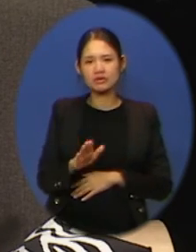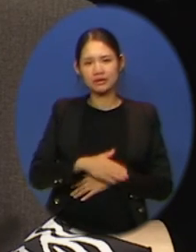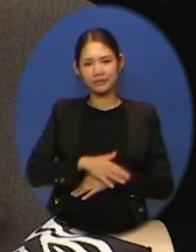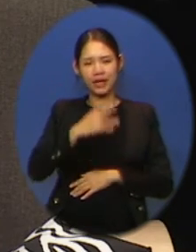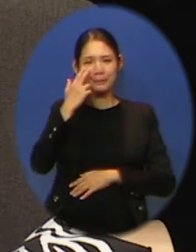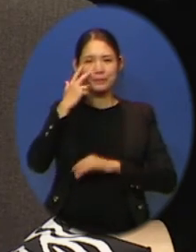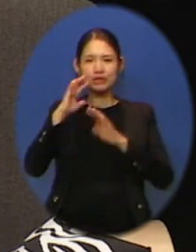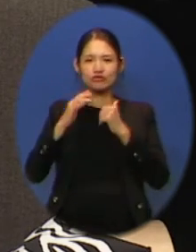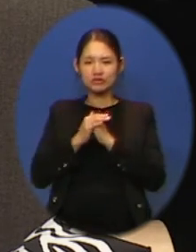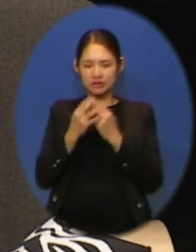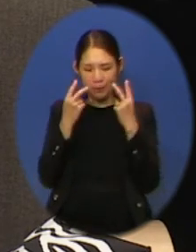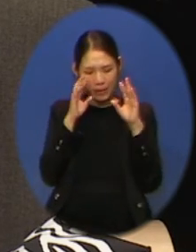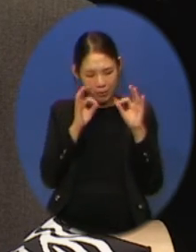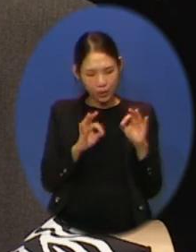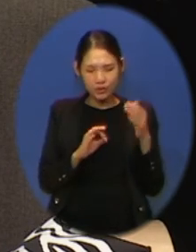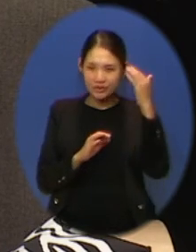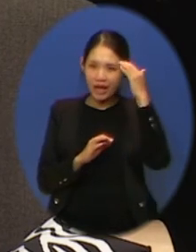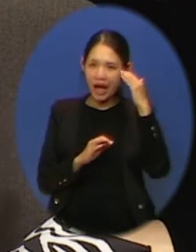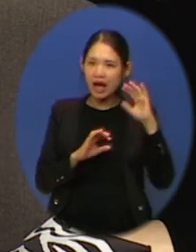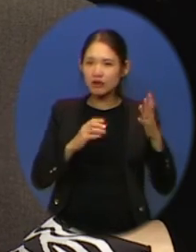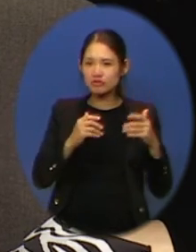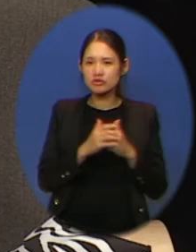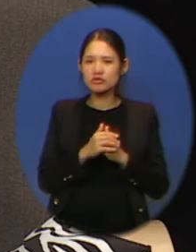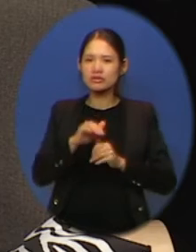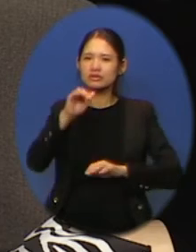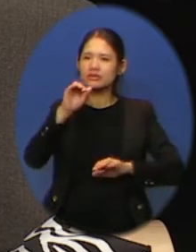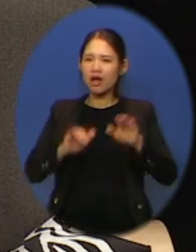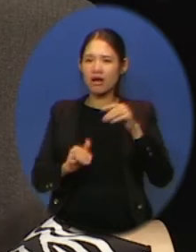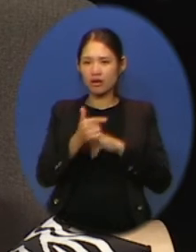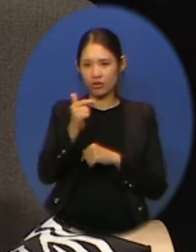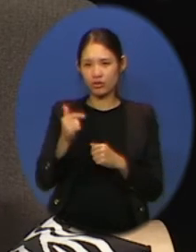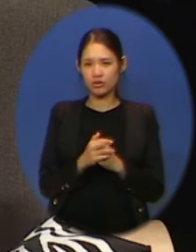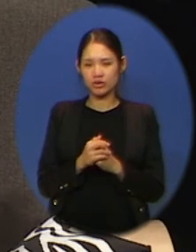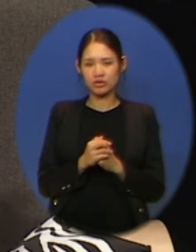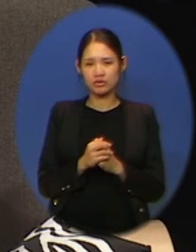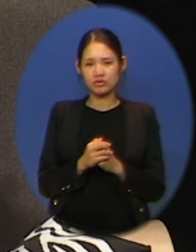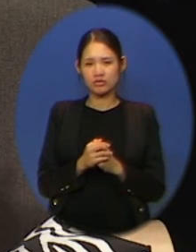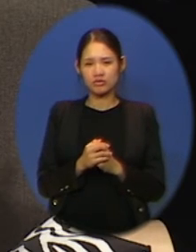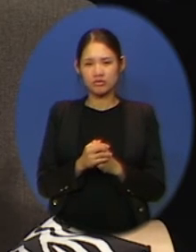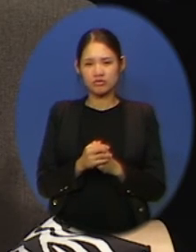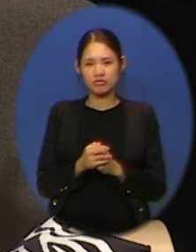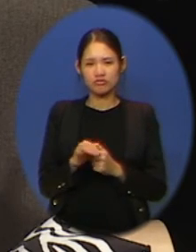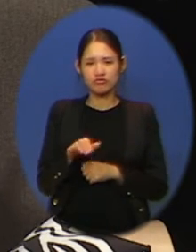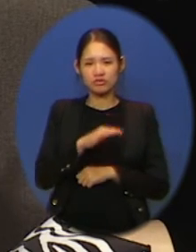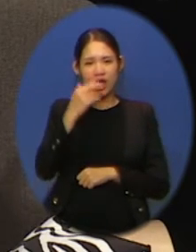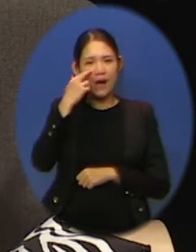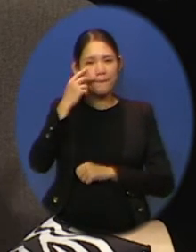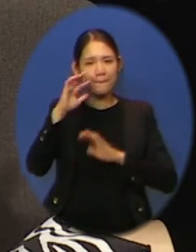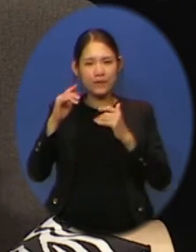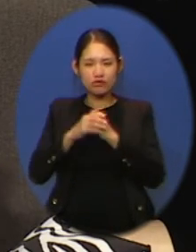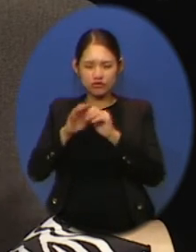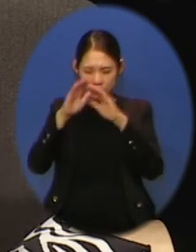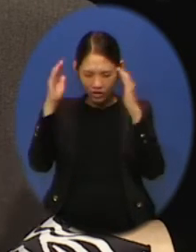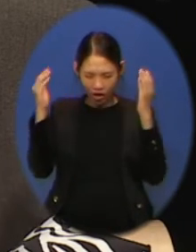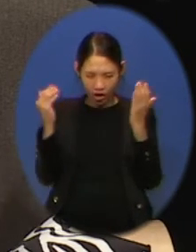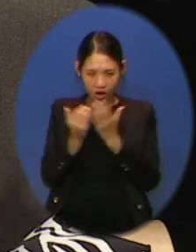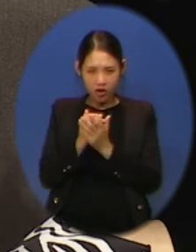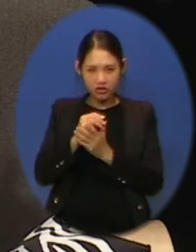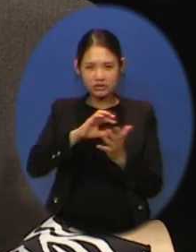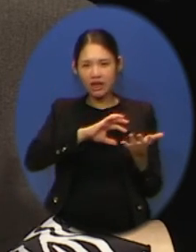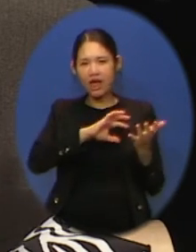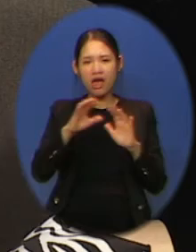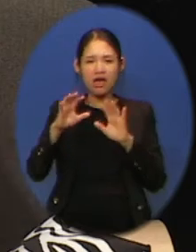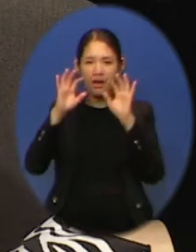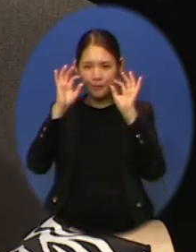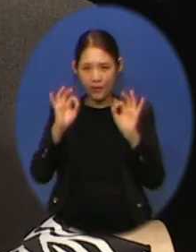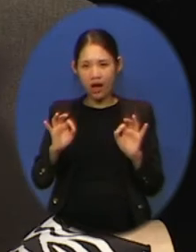바라보는 한국과 이 안에서 한국을 바라보는 건 많이 차이가 나더라고. 네. 우리는 미국에서는 전 세계를 하지 않습니까?